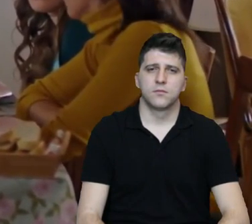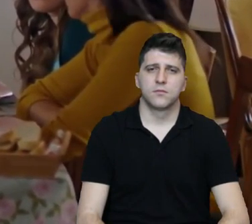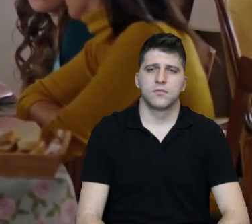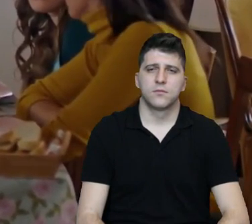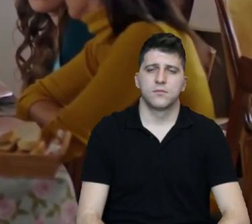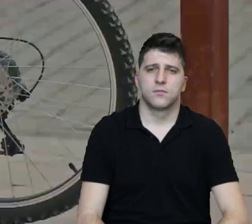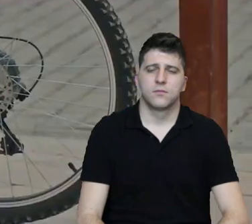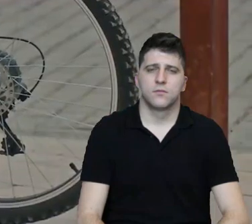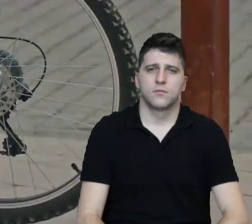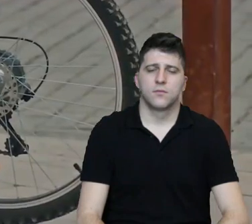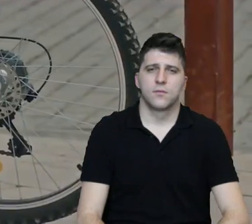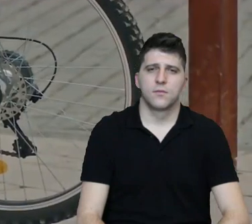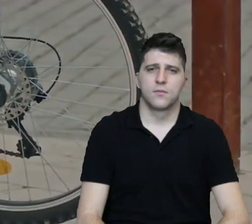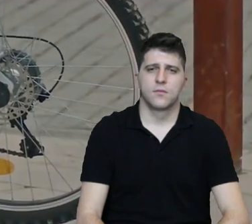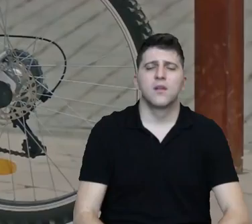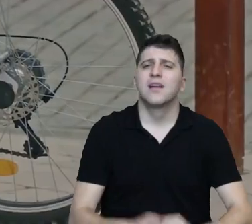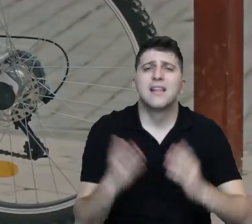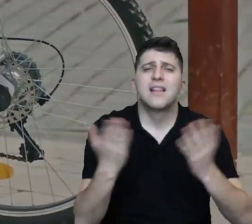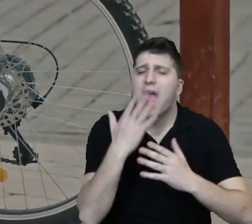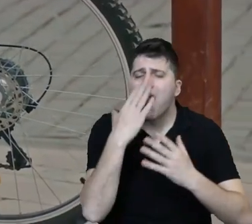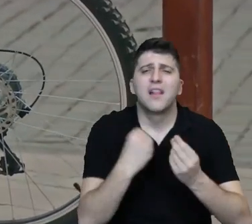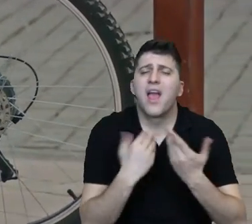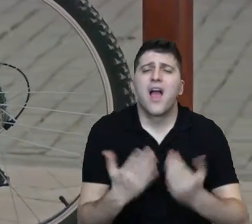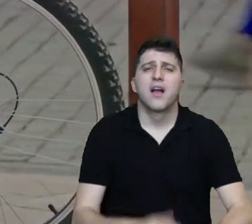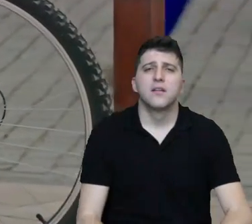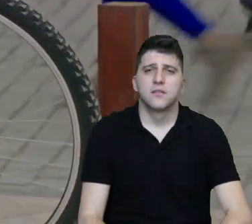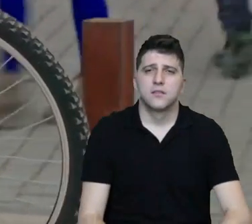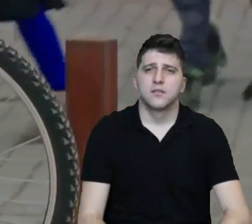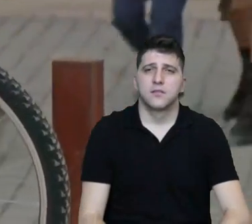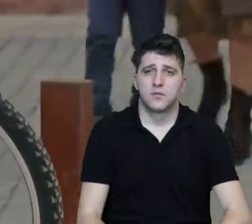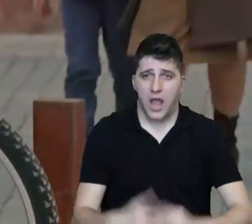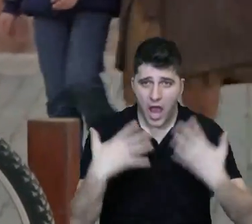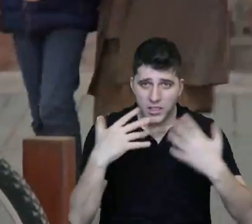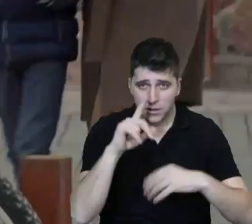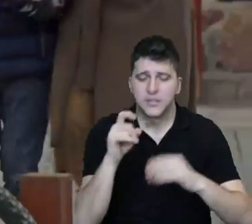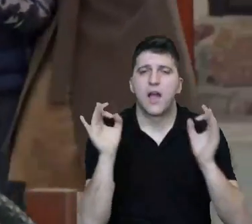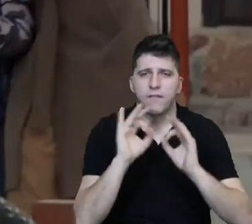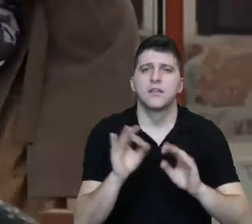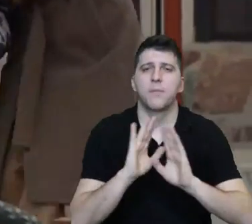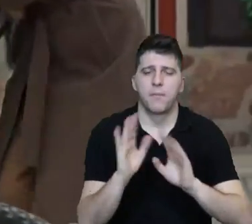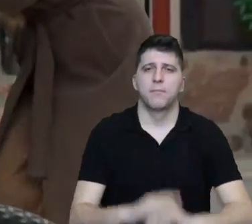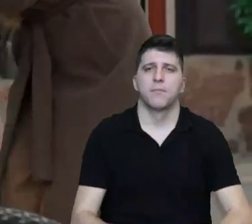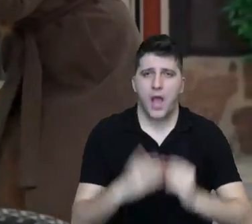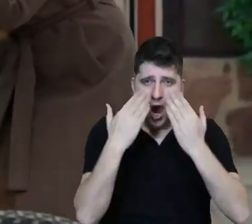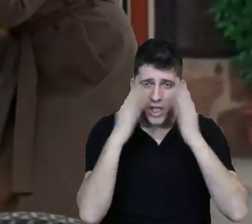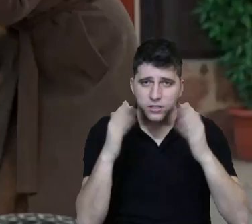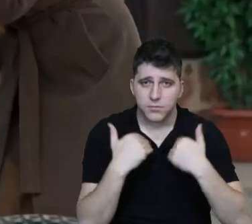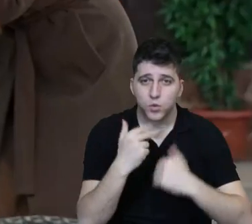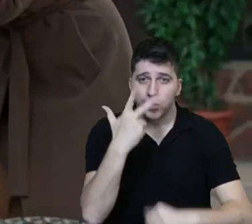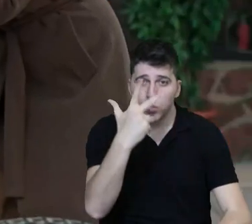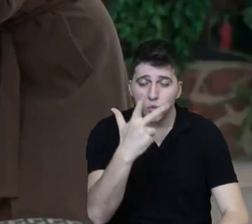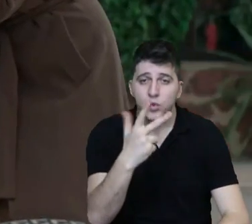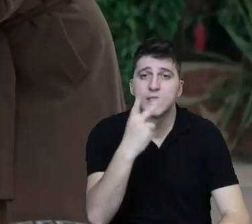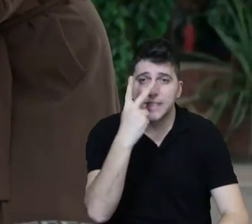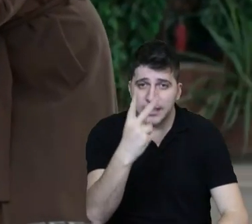Park halindeki bir bisiklet. Neymiş bu hediye ya? Heyecanlı mısın? Evet. Tamam. Hadi. Gözlerini açayım mı? Gözlerini kapatarak